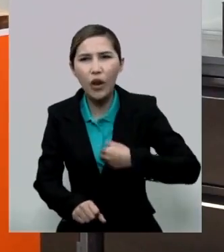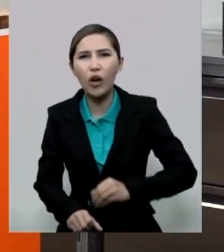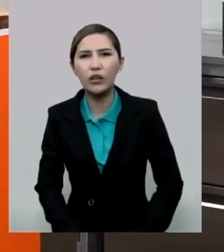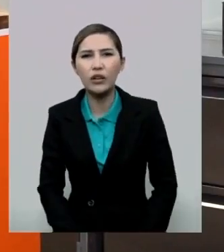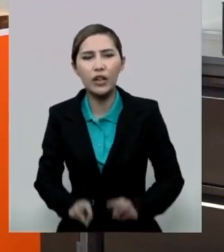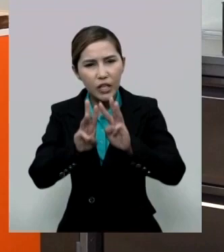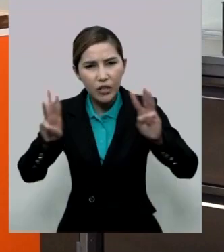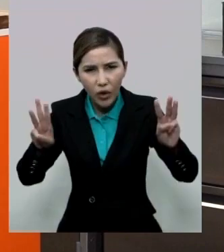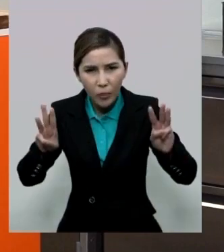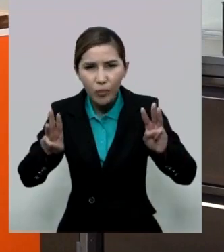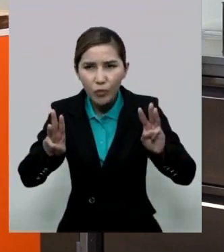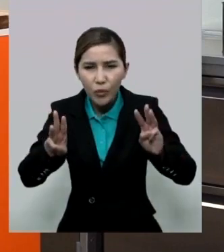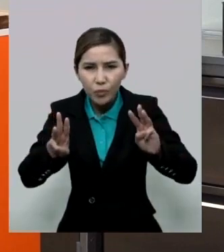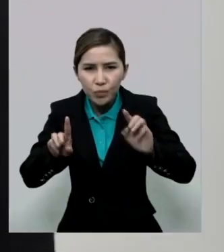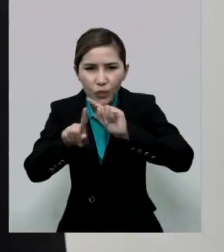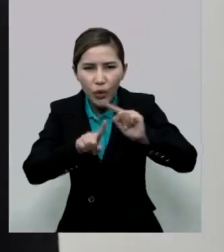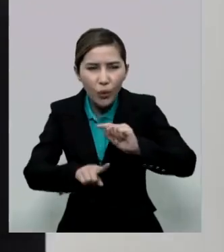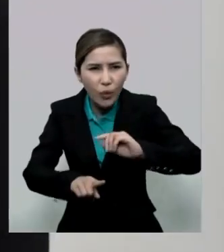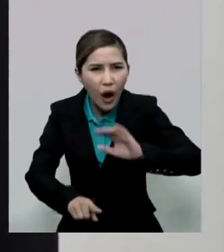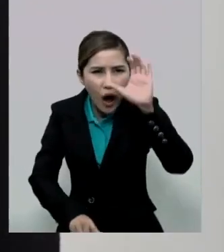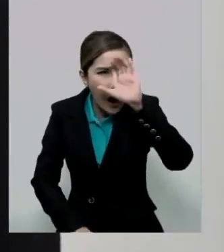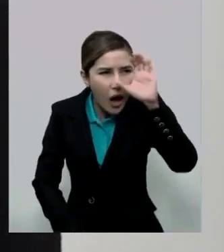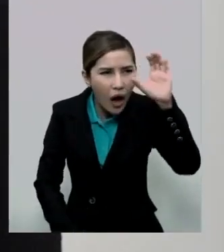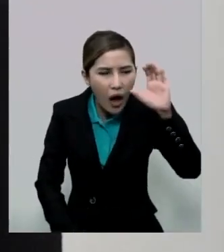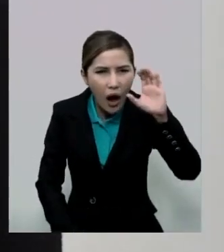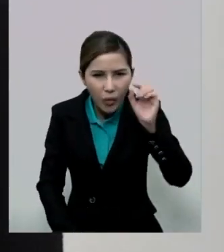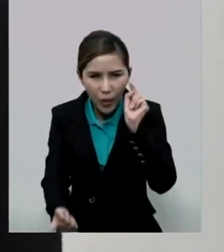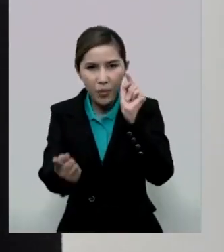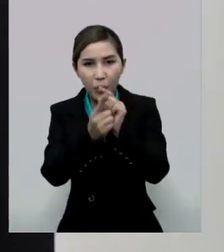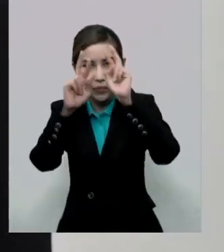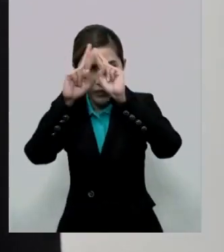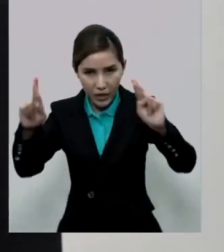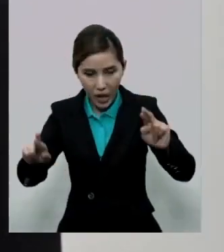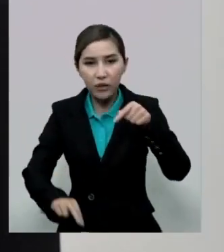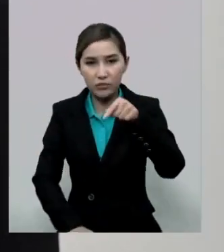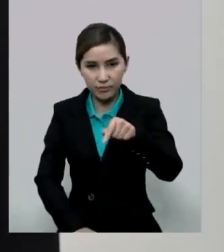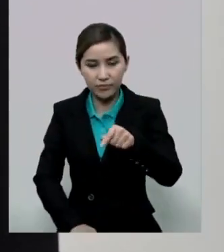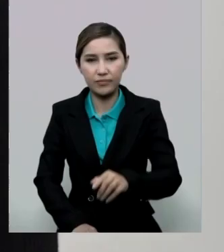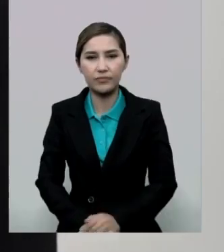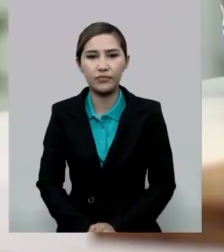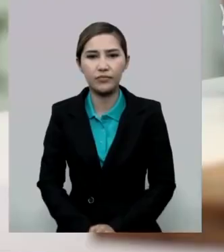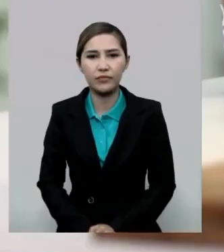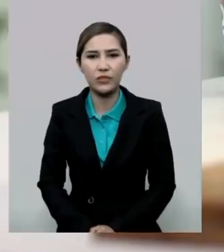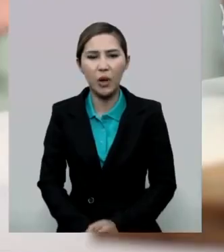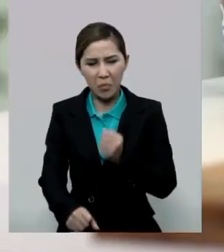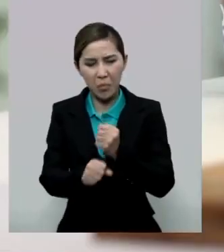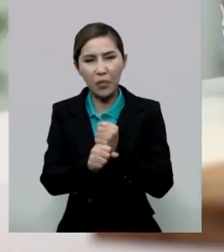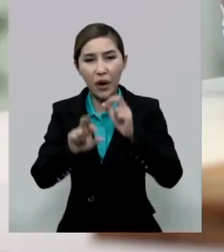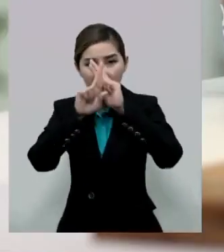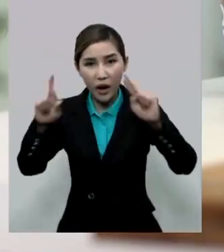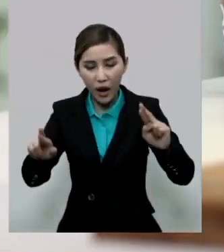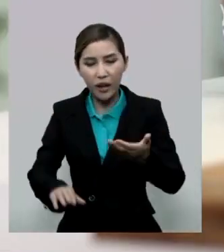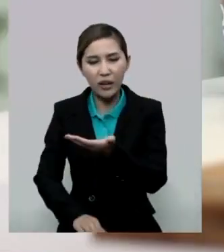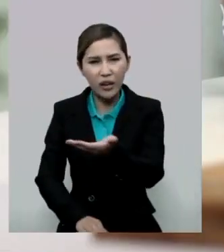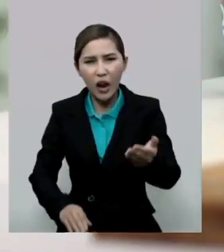ทอร์เน็ตอะค่ะตามเว็บไซต์ต่างๆอะค่ะก็หามาเรื่อยๆจนมาเจอที่นี่ค่ะที่ dot coffee ค ่ ะ แล้วตั้งแต่มาทำงาน